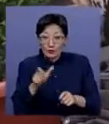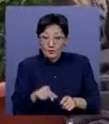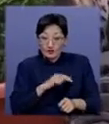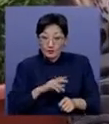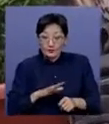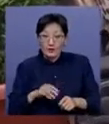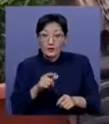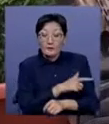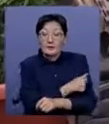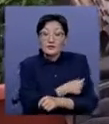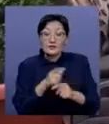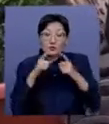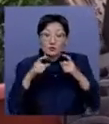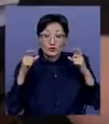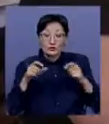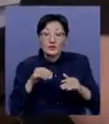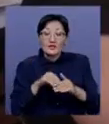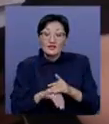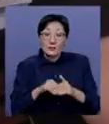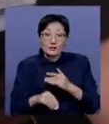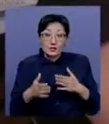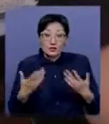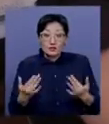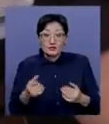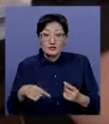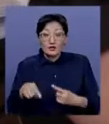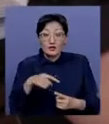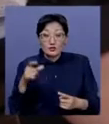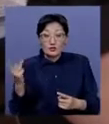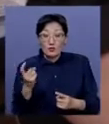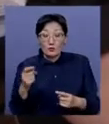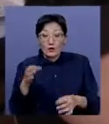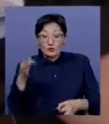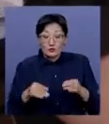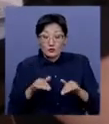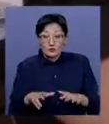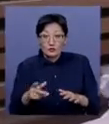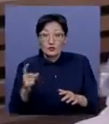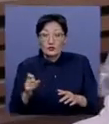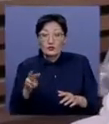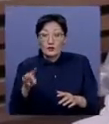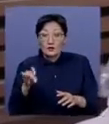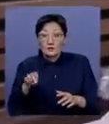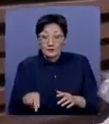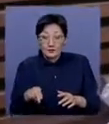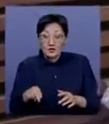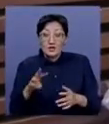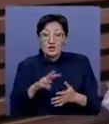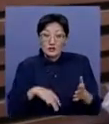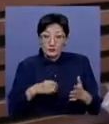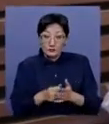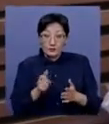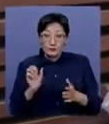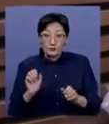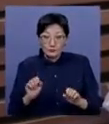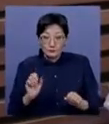шыққан. Медициналық масканың да қорын көрсете алмады. Енді кәсіп иесіне сот шешімімен 100 айлық есептік көрсеткіш көлемінде айыппұл